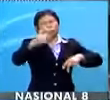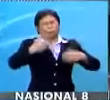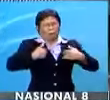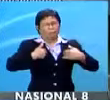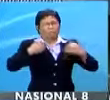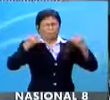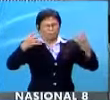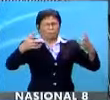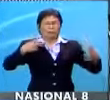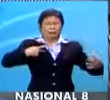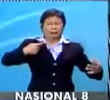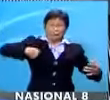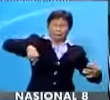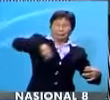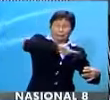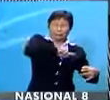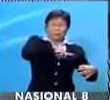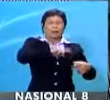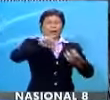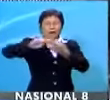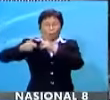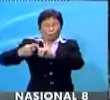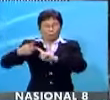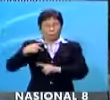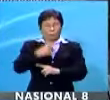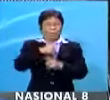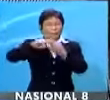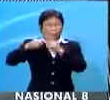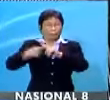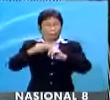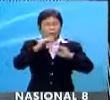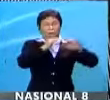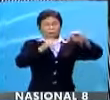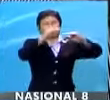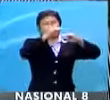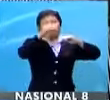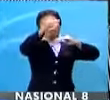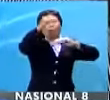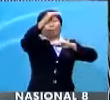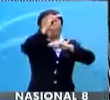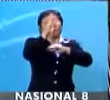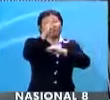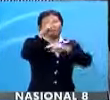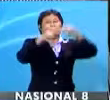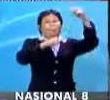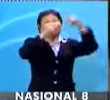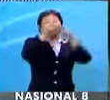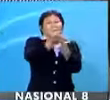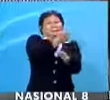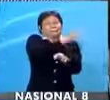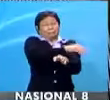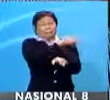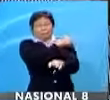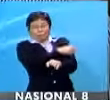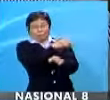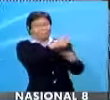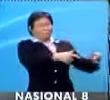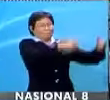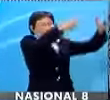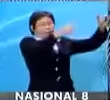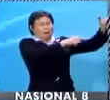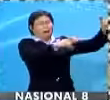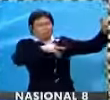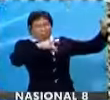juga dan kami kawan kami di tingkat en pun dan bangunan sebelah juga Musi